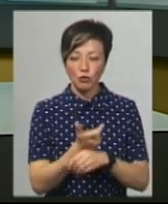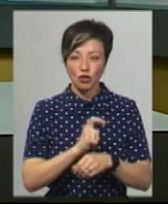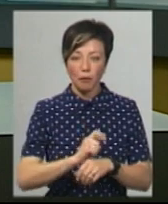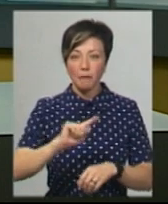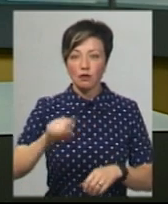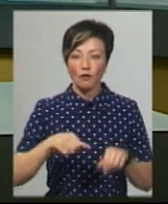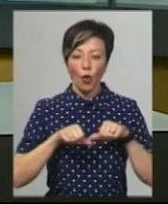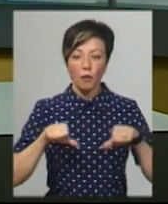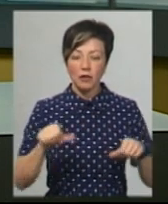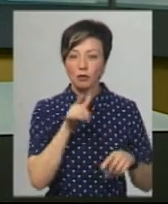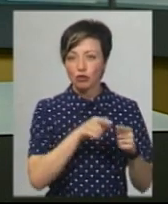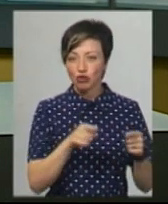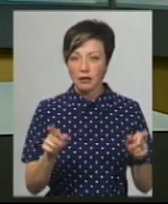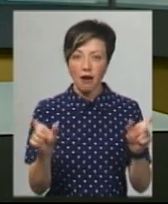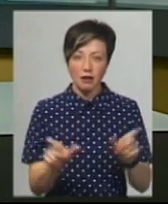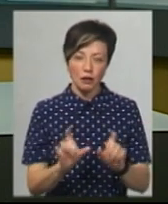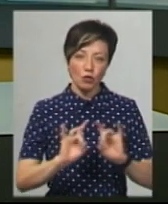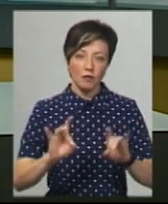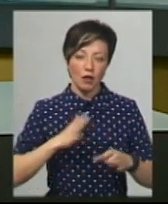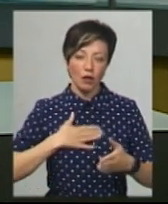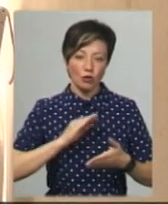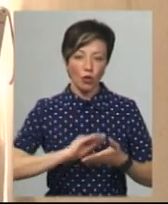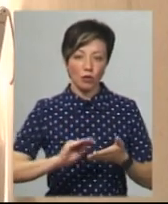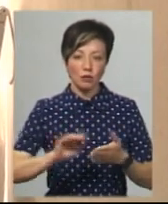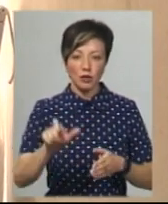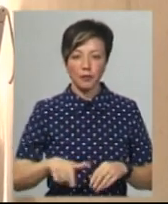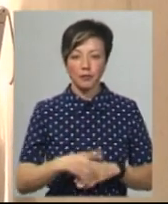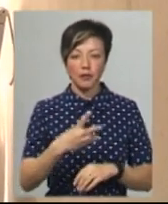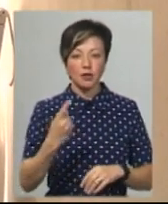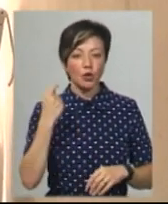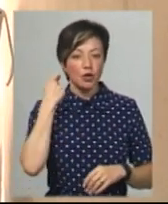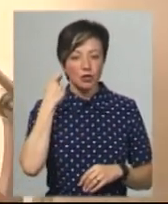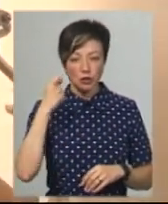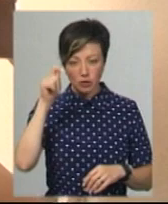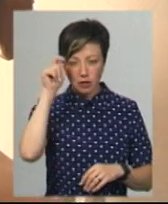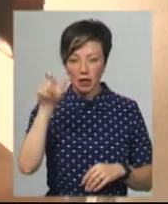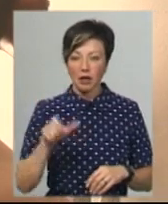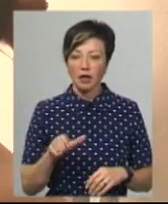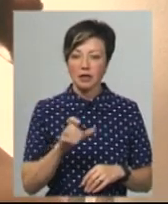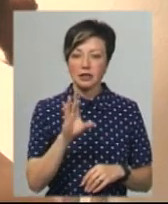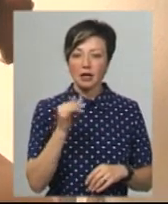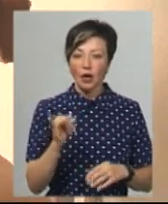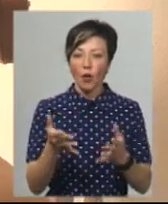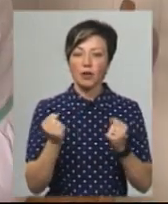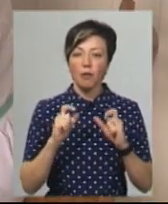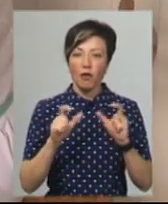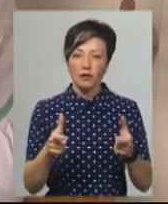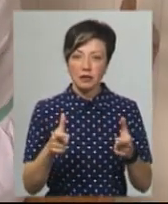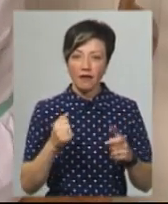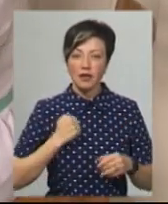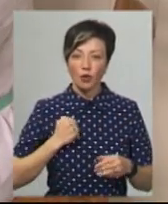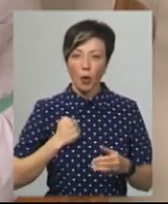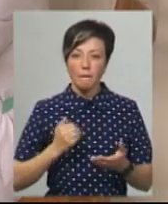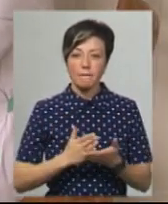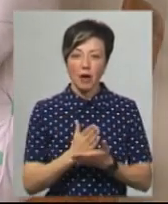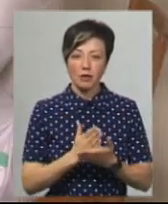час карантину розповість мій колега Михайло Жила. 21-річний Сергій Кобель отримав повістку з військкомату після закінчення Вінницького